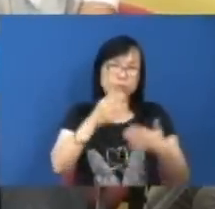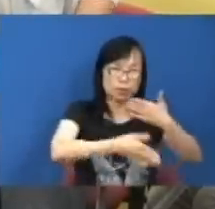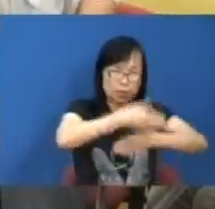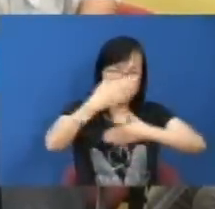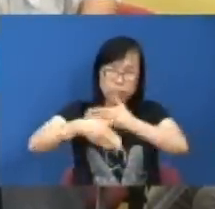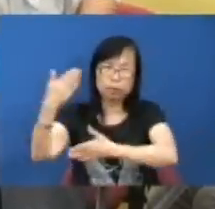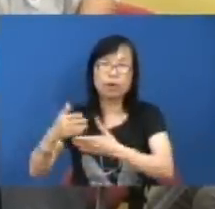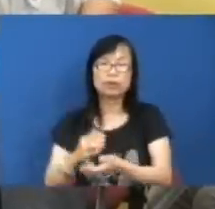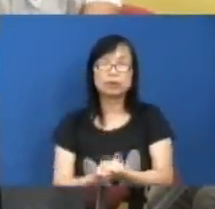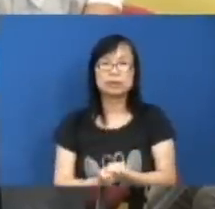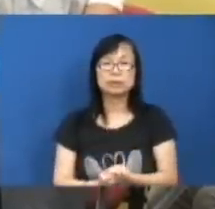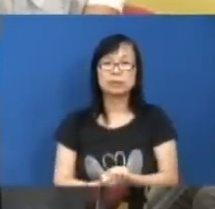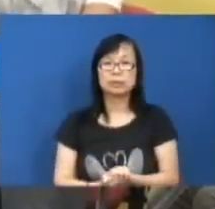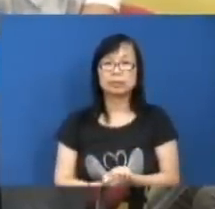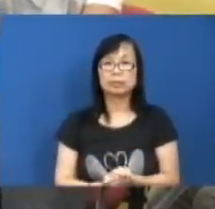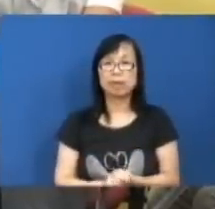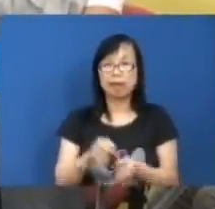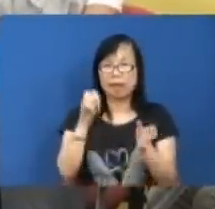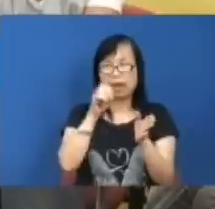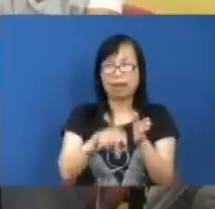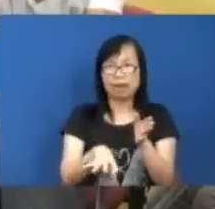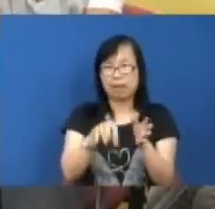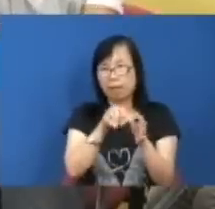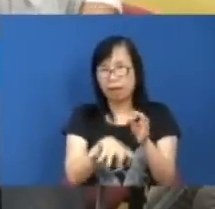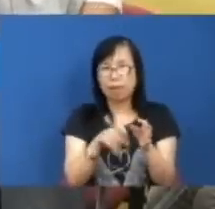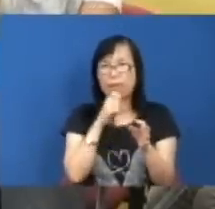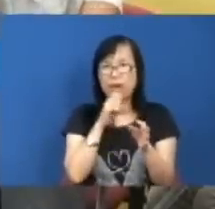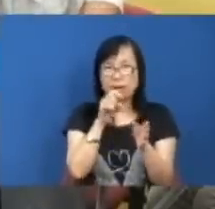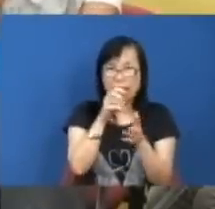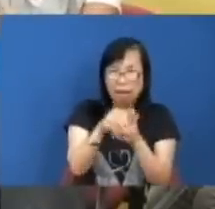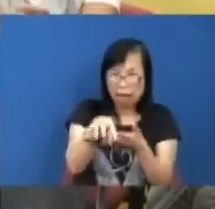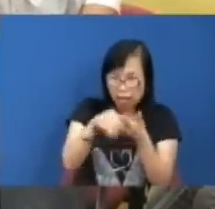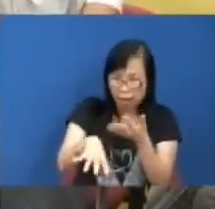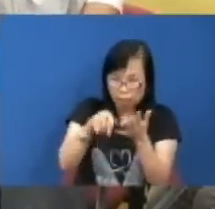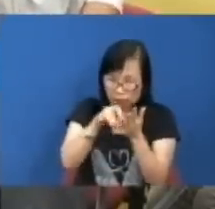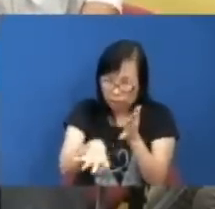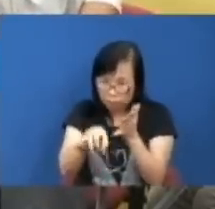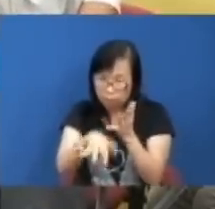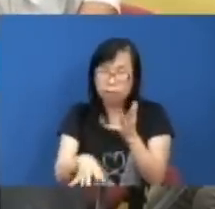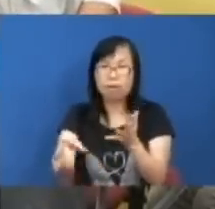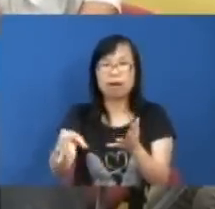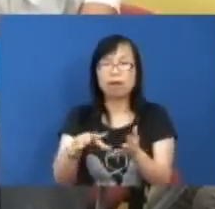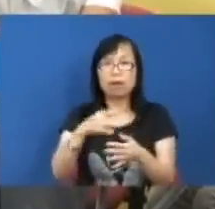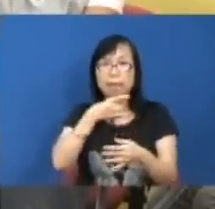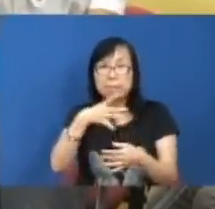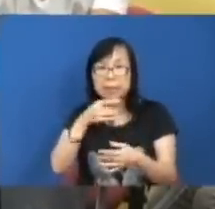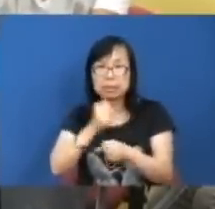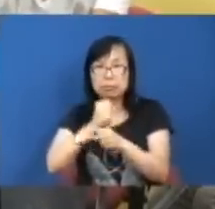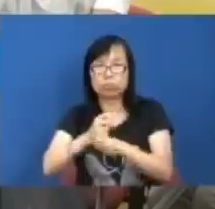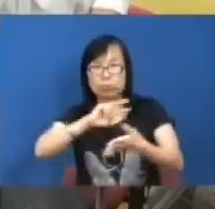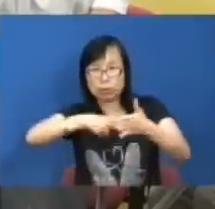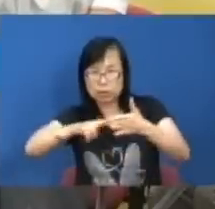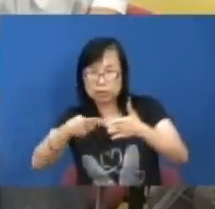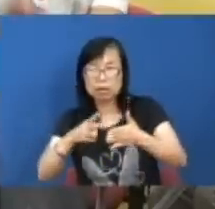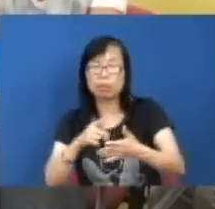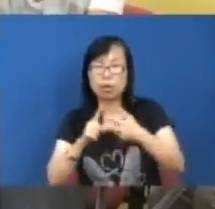可能都亦都有啲即係甩甩漏漏啦，亦都有罅位。咁其實喺未做即係真係做維修工程嘅時候咧，